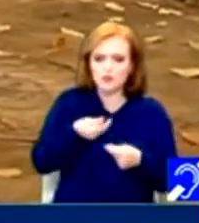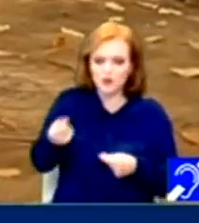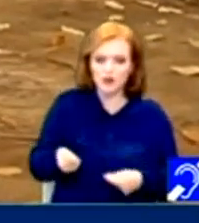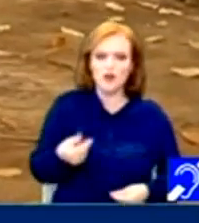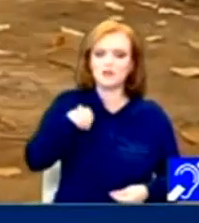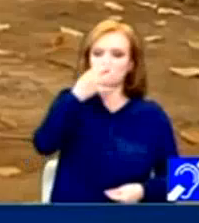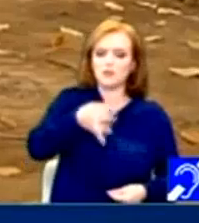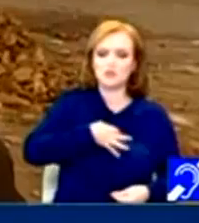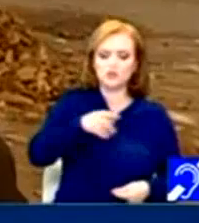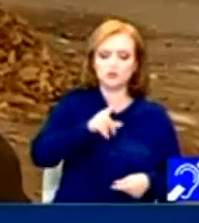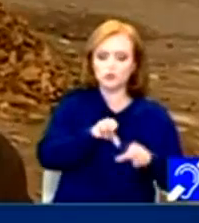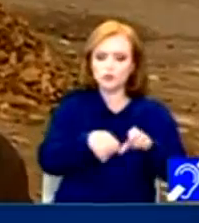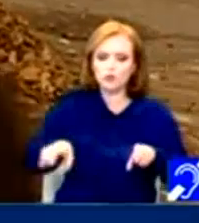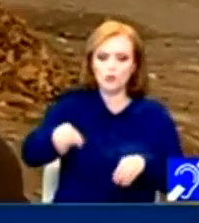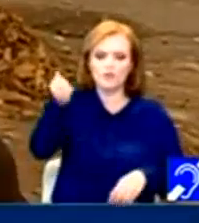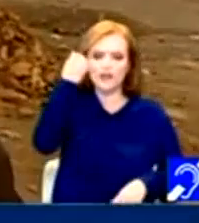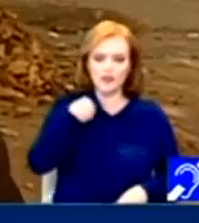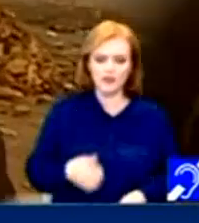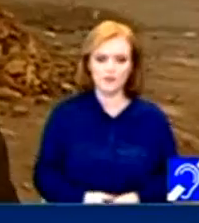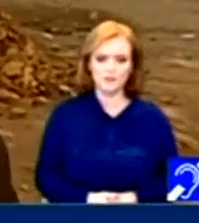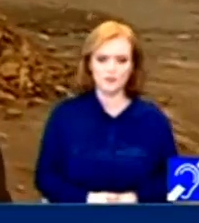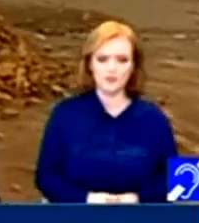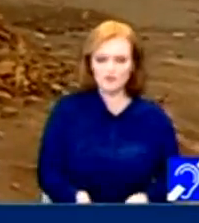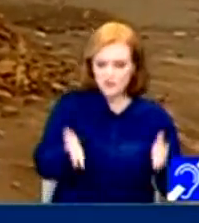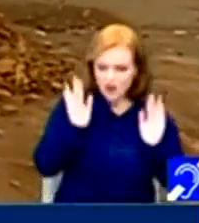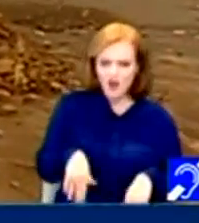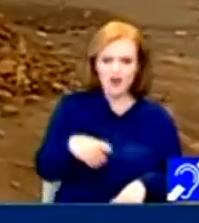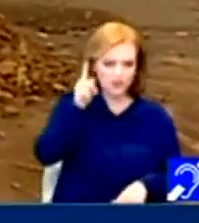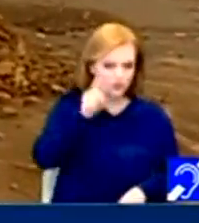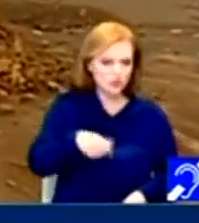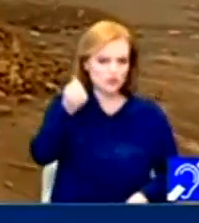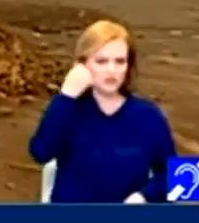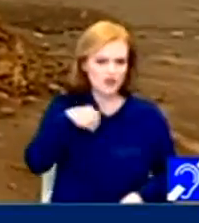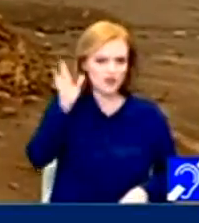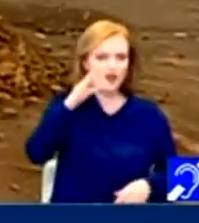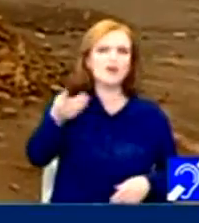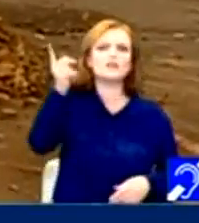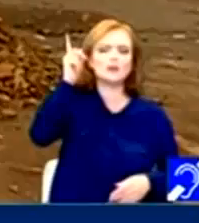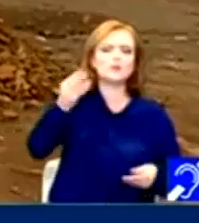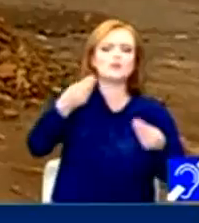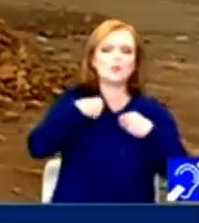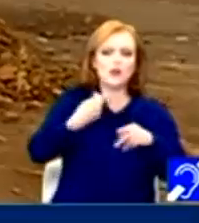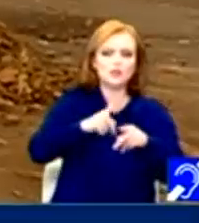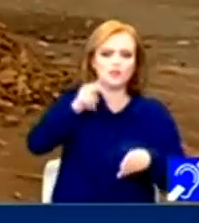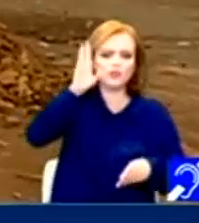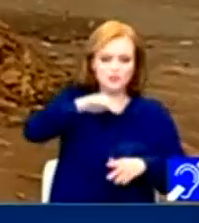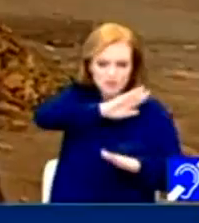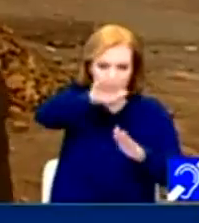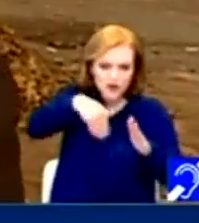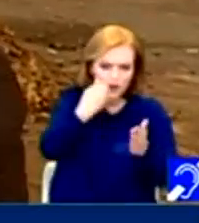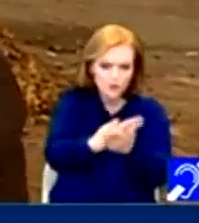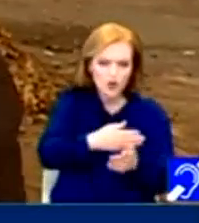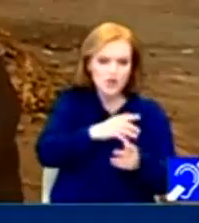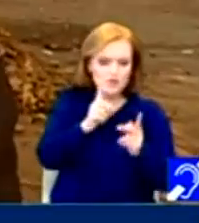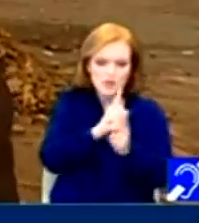că trubile sunt bătute. Țevile sunt vechi, dar ne ascultă. Cum dar? Dar până când am primit apartamentele de atunci și țevile sunt